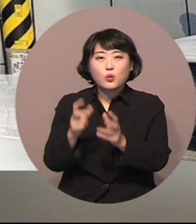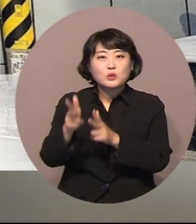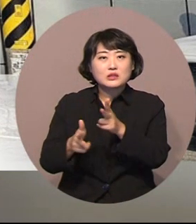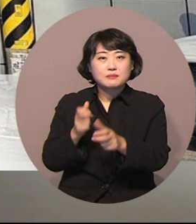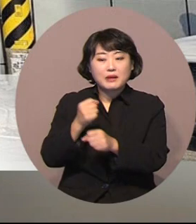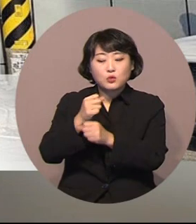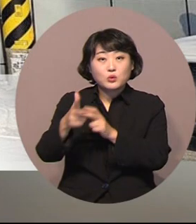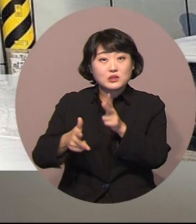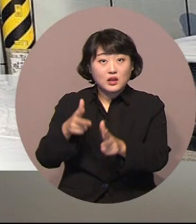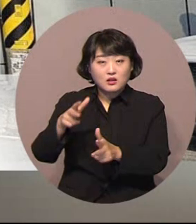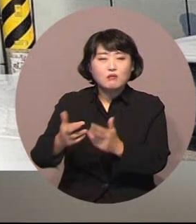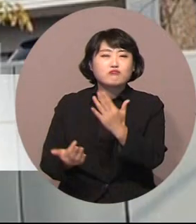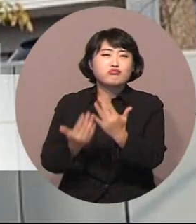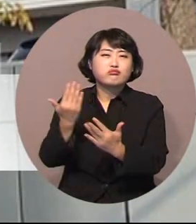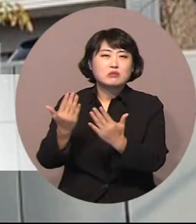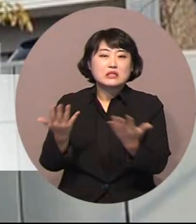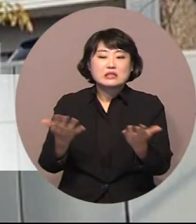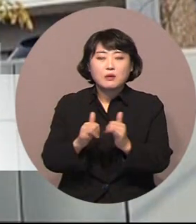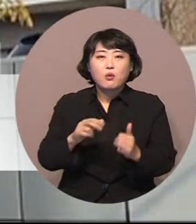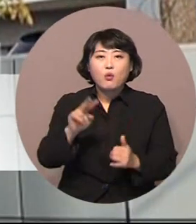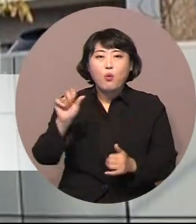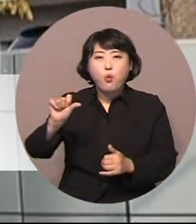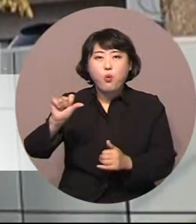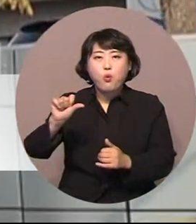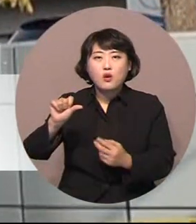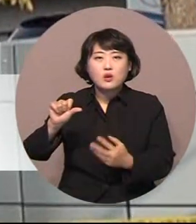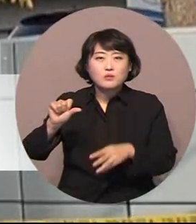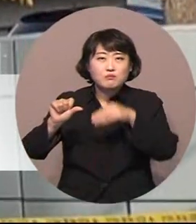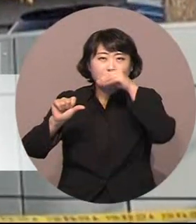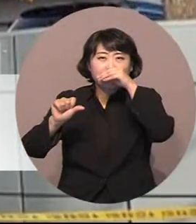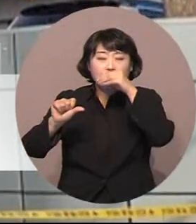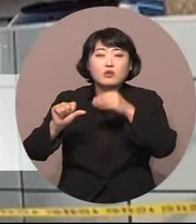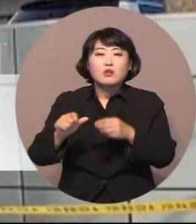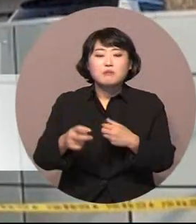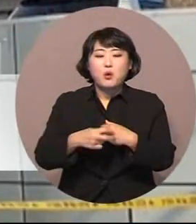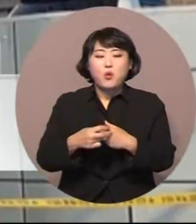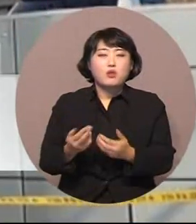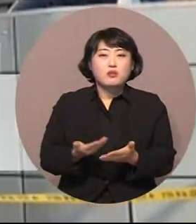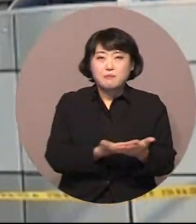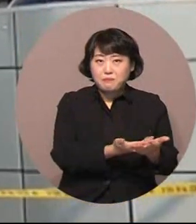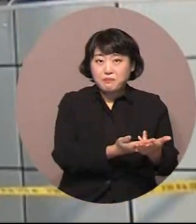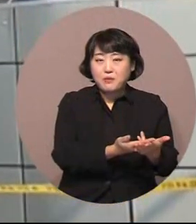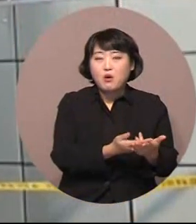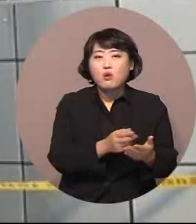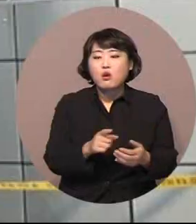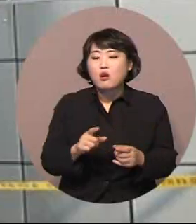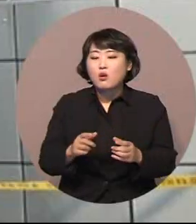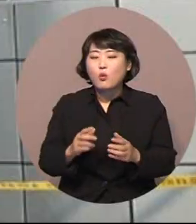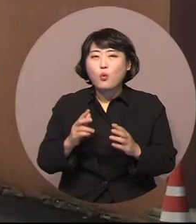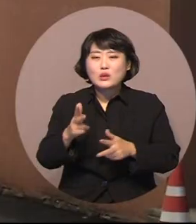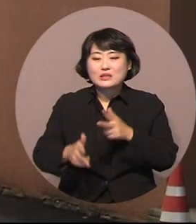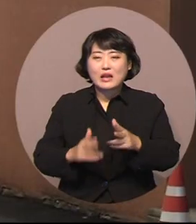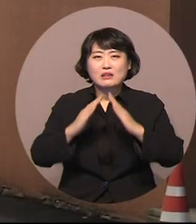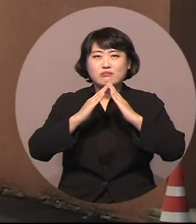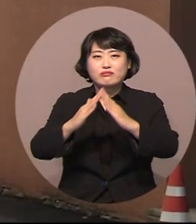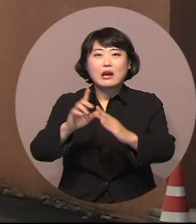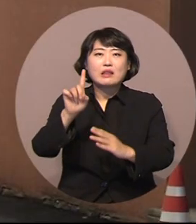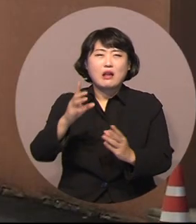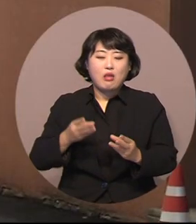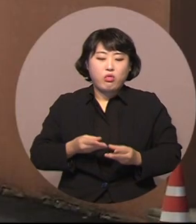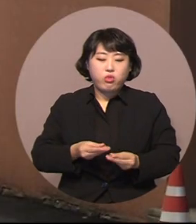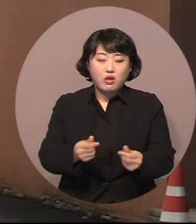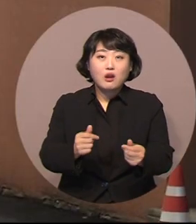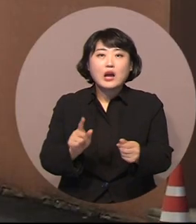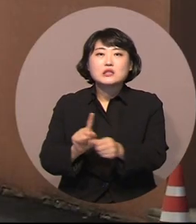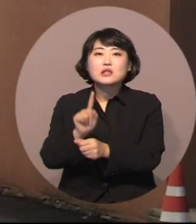공장에서 부이다 직원 다섯 명이 연기를 마셔 일부가 병원으로 옮겨졌고 이불은 공장 한동을 모두 태운 뒤